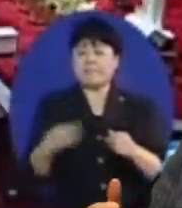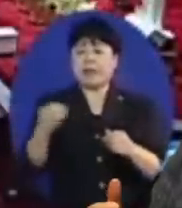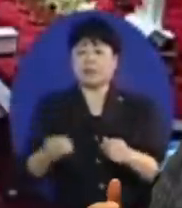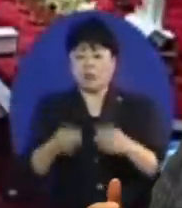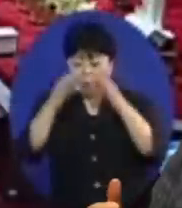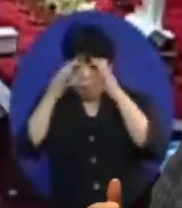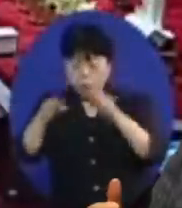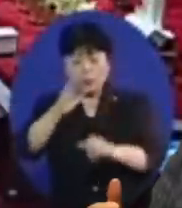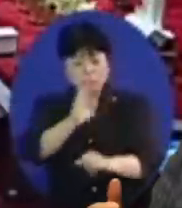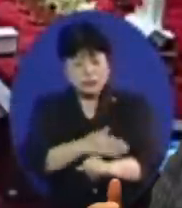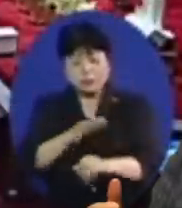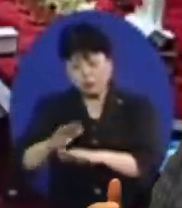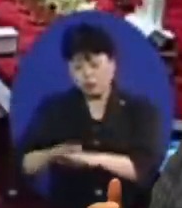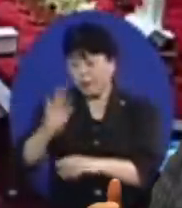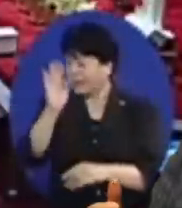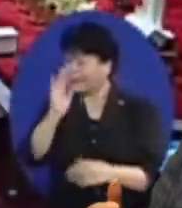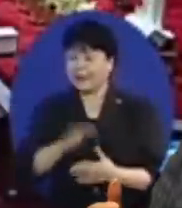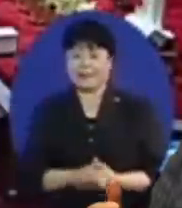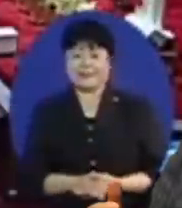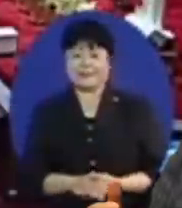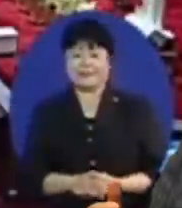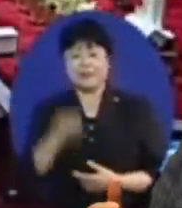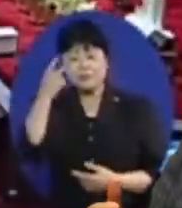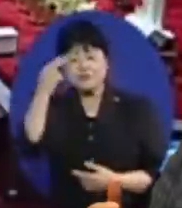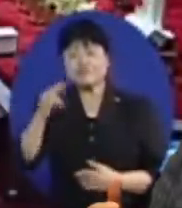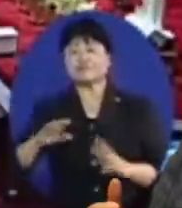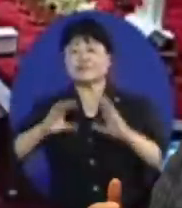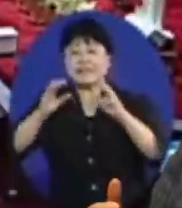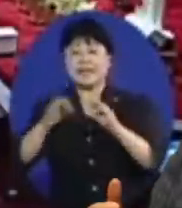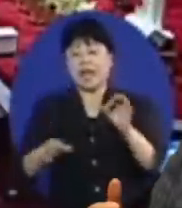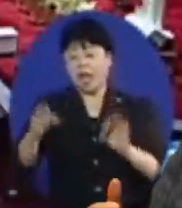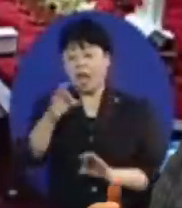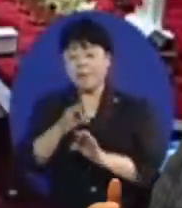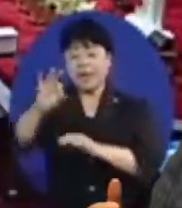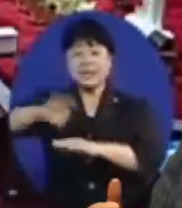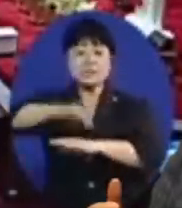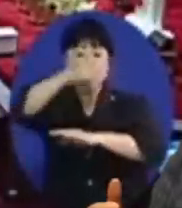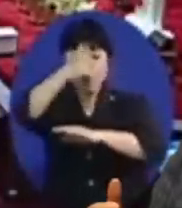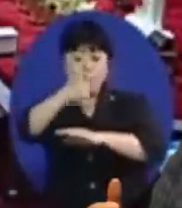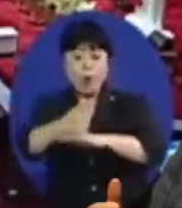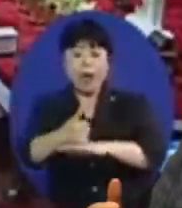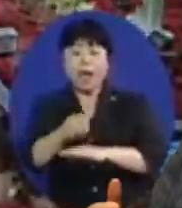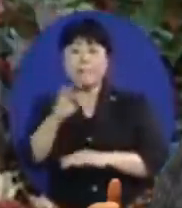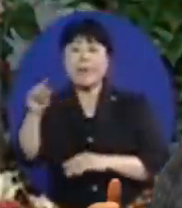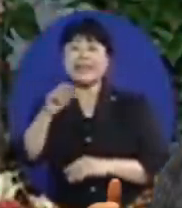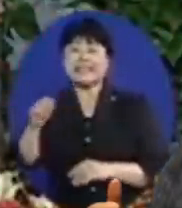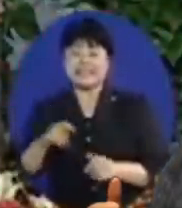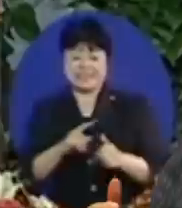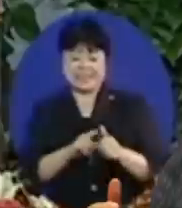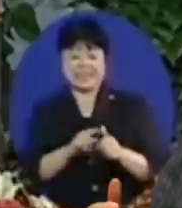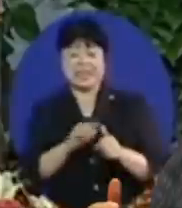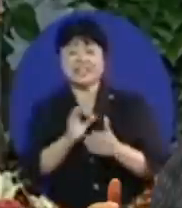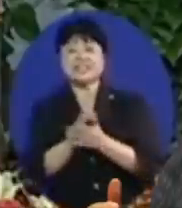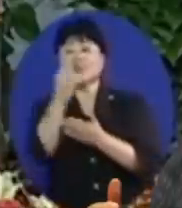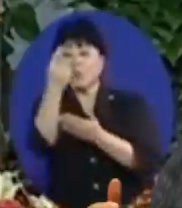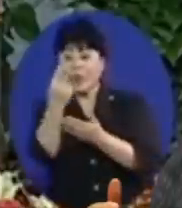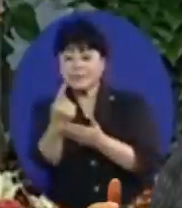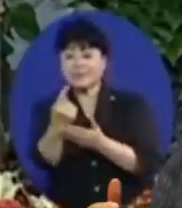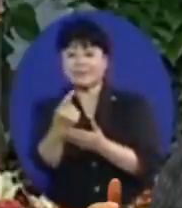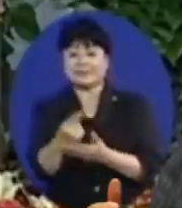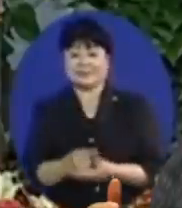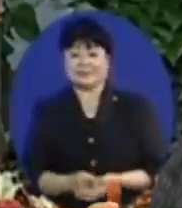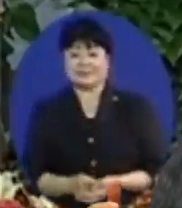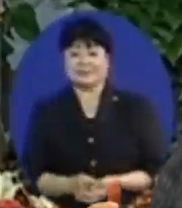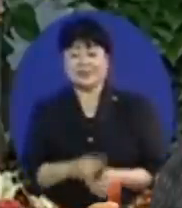바라보고 잘못 두었은 것입니다. 미국의 백화점 왕으로 불리는 페니에게 하루는 친구가 와서 물었습니다. 페니,